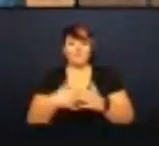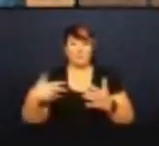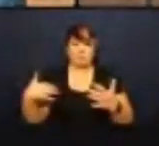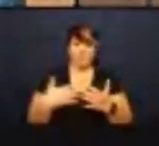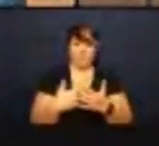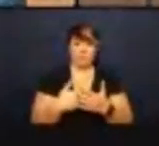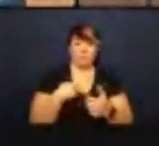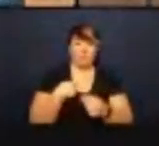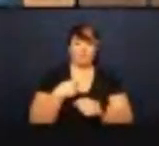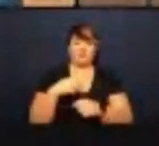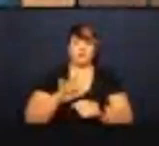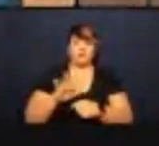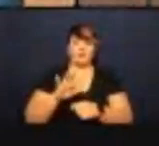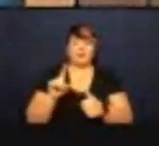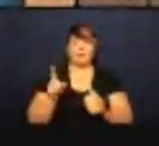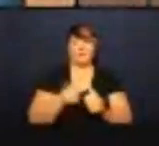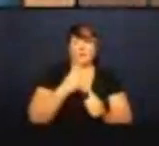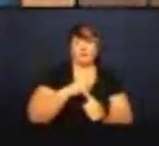walimu wote